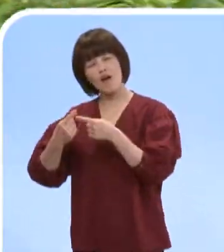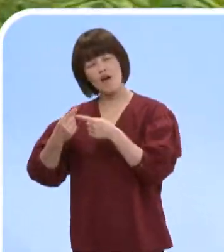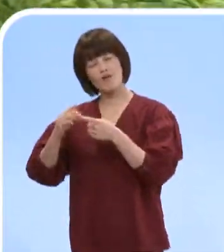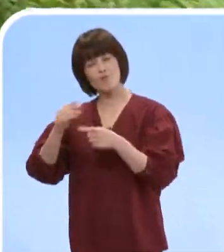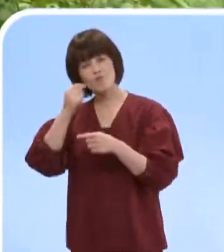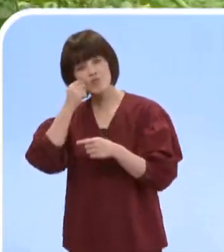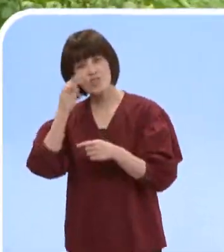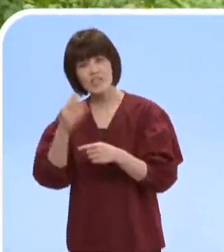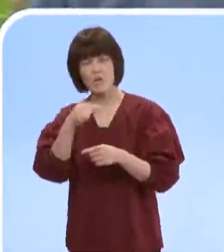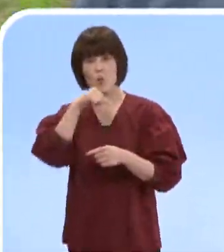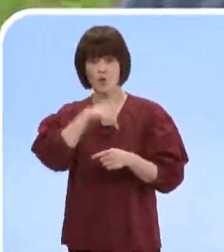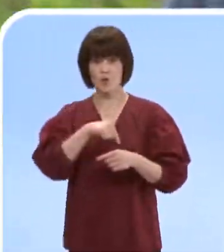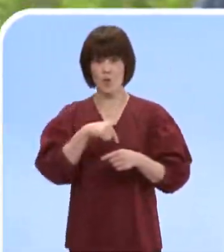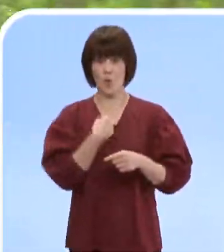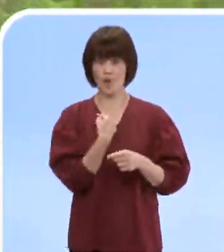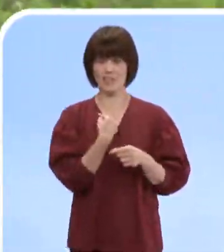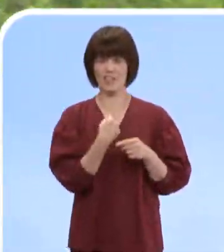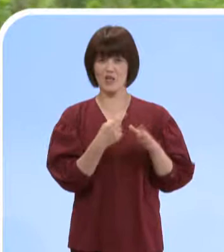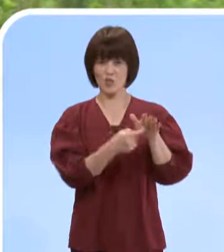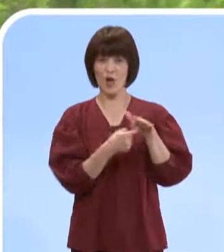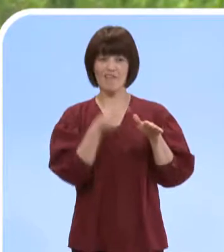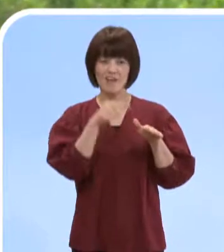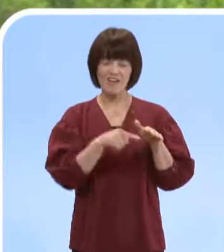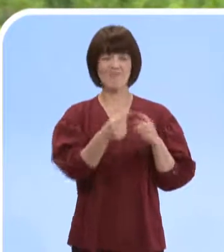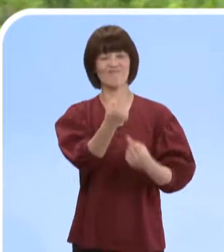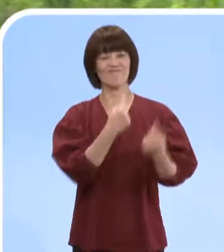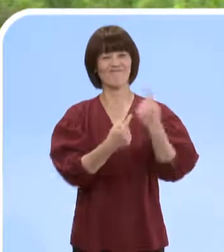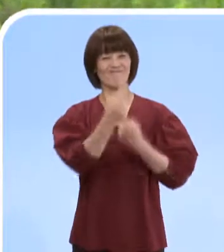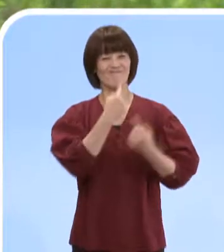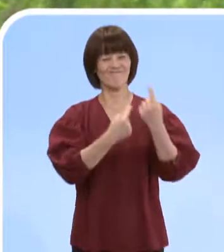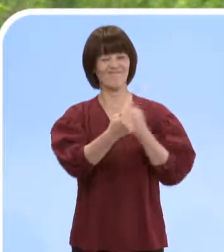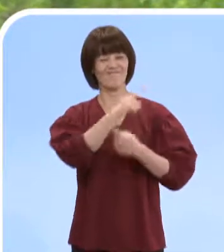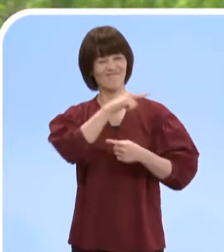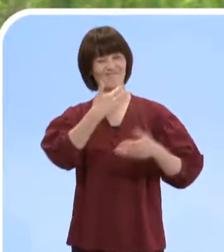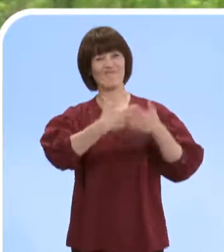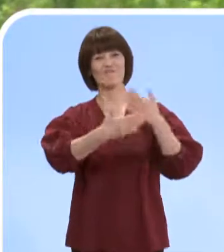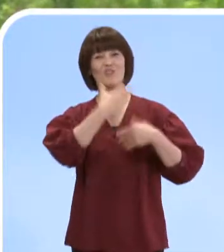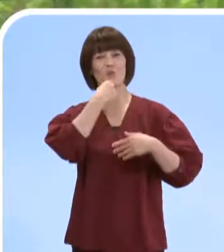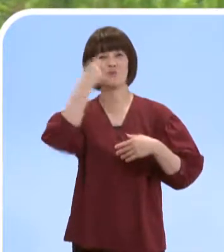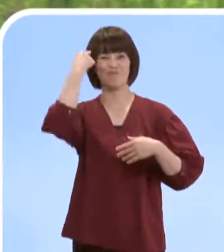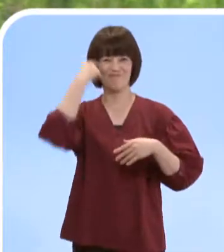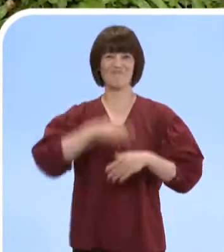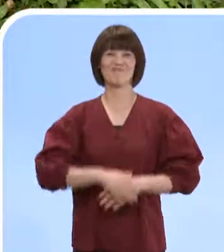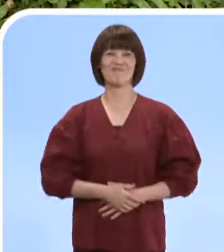のフィールドあるので土の上の時間をね過ごしてほしいっていう思いからやってて、